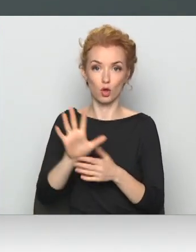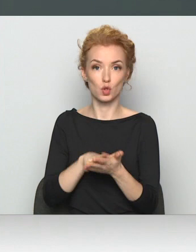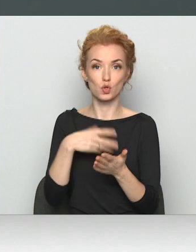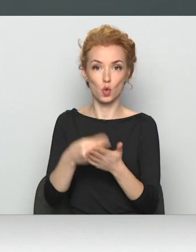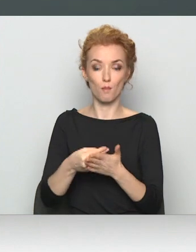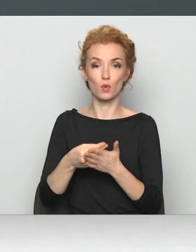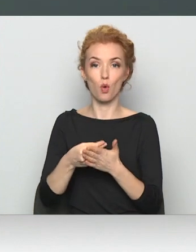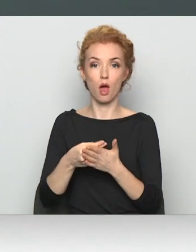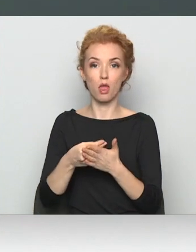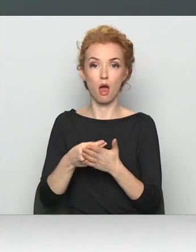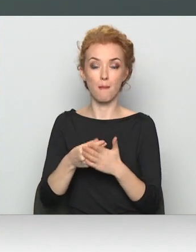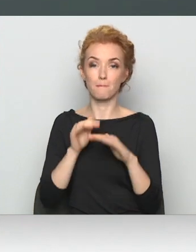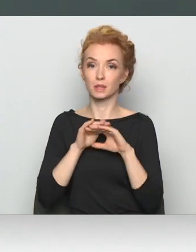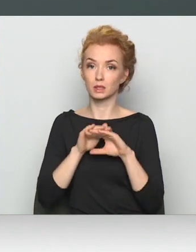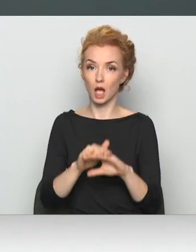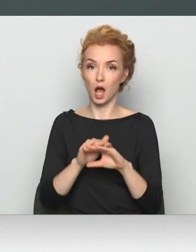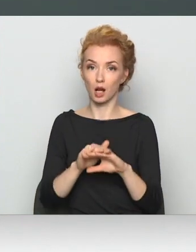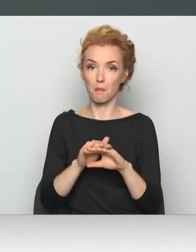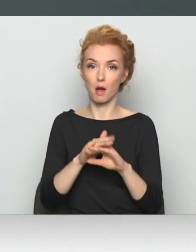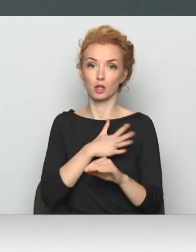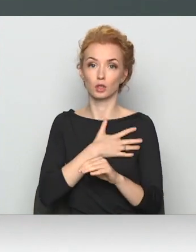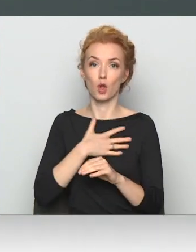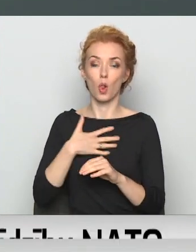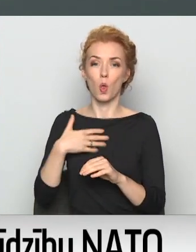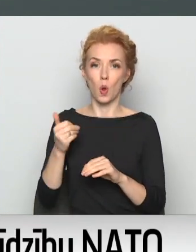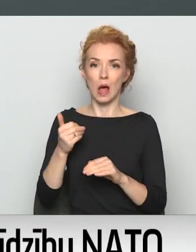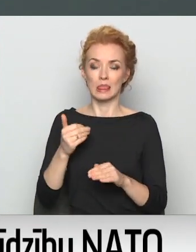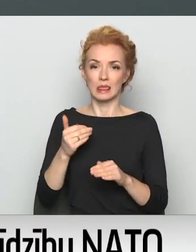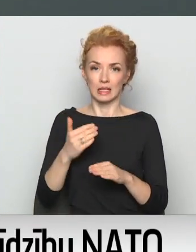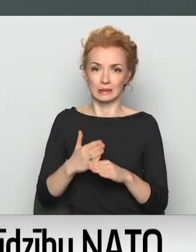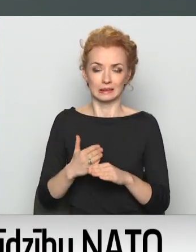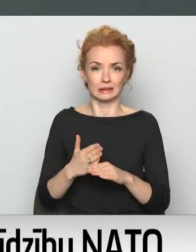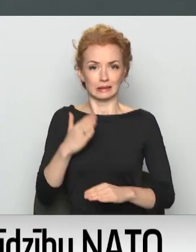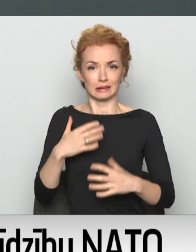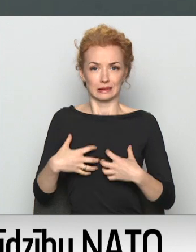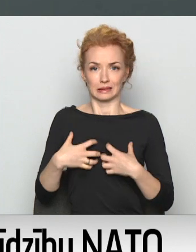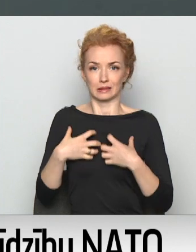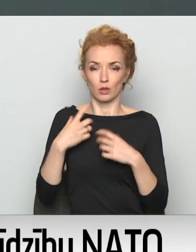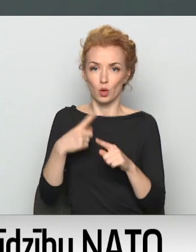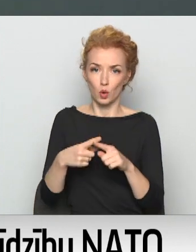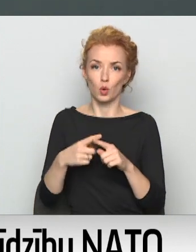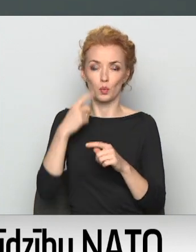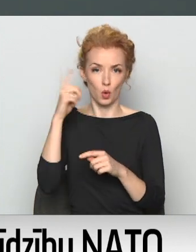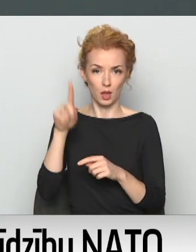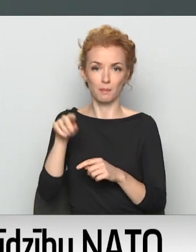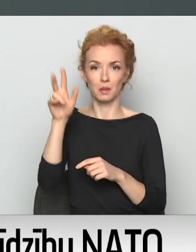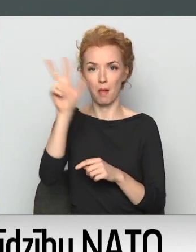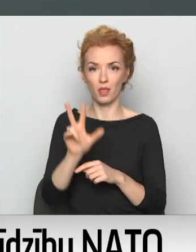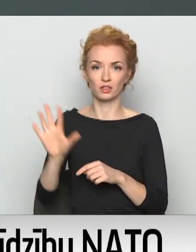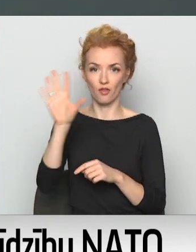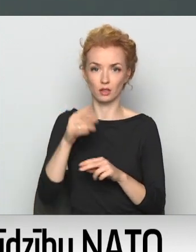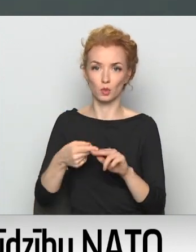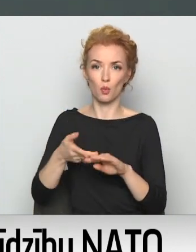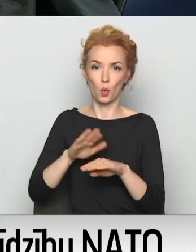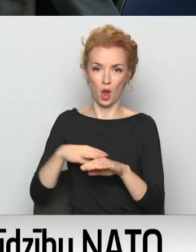joprojām saglabājās visnotē saspringta un Polijai un Baltijas valstīm, protams, ka šāda situācija rada